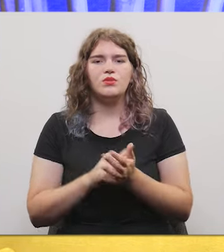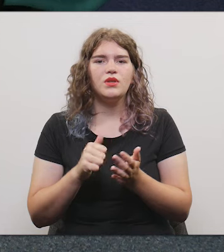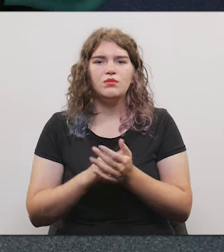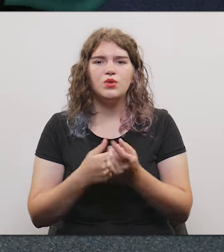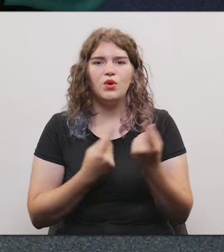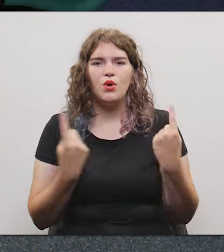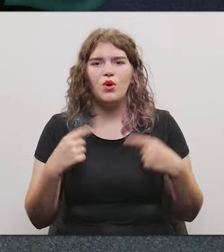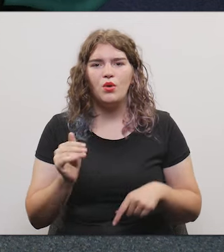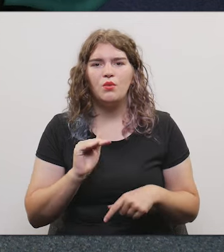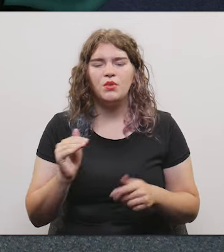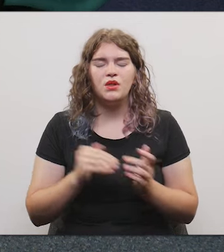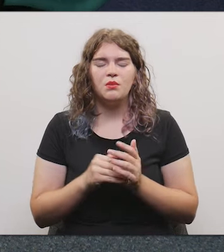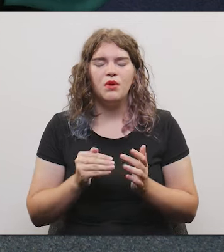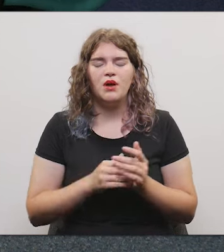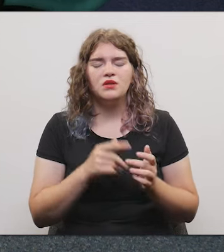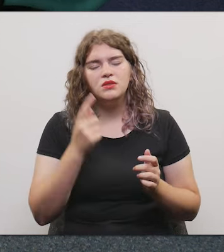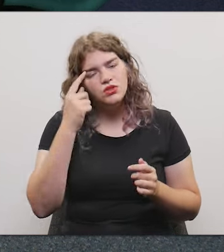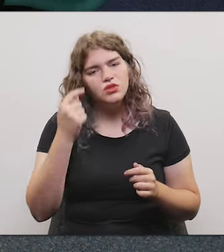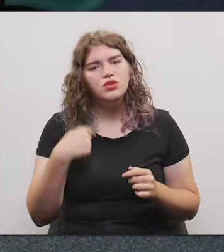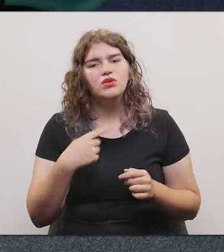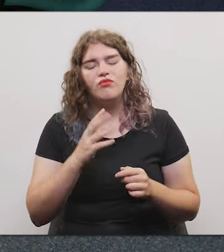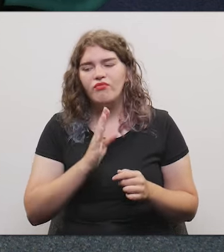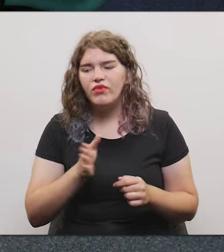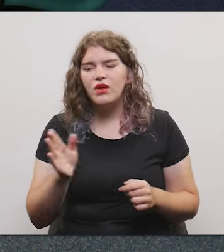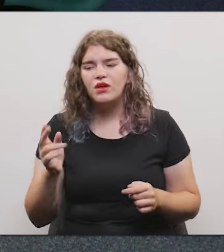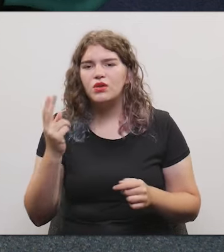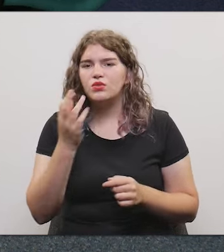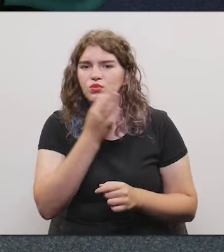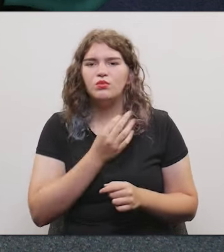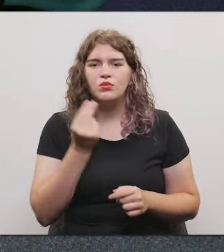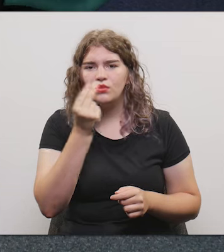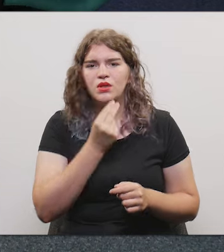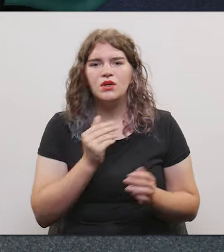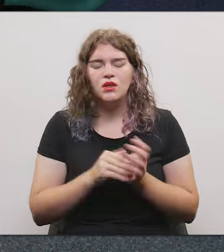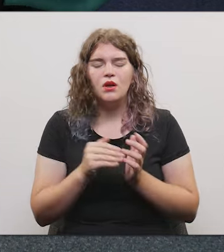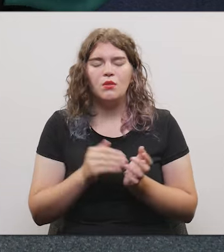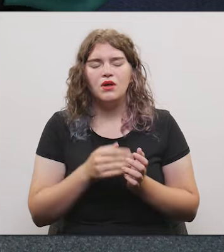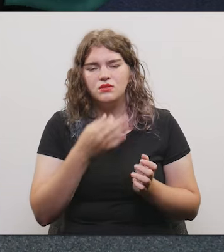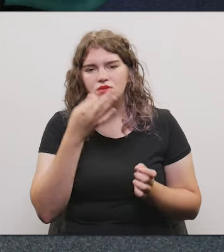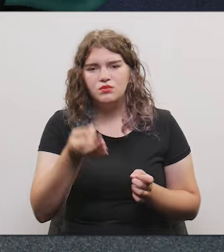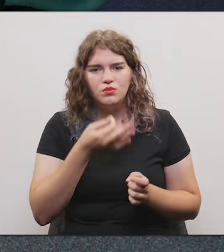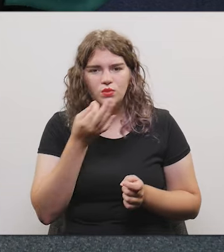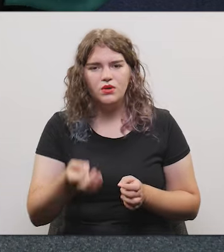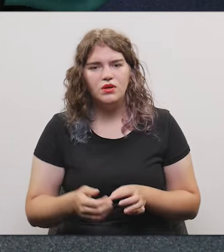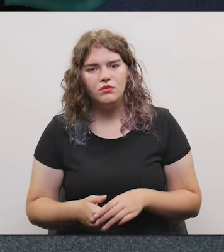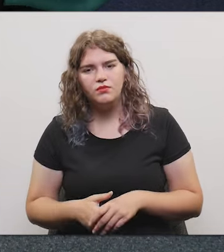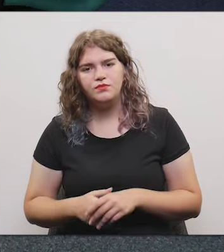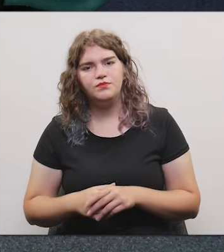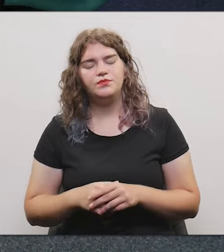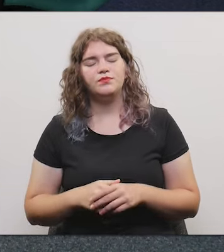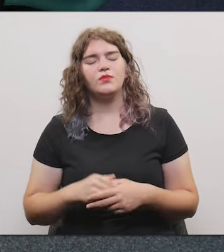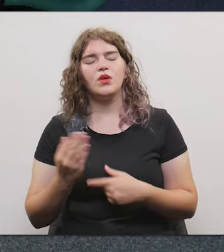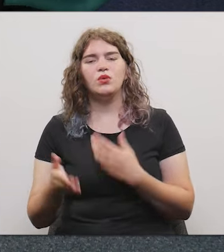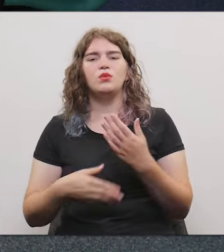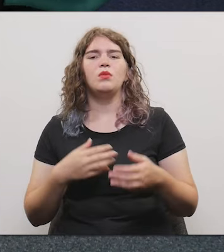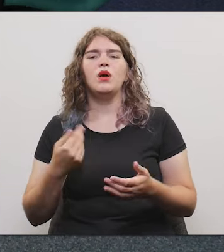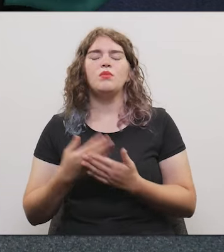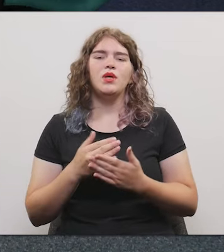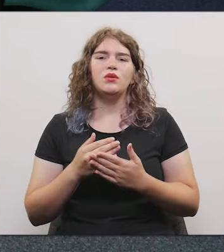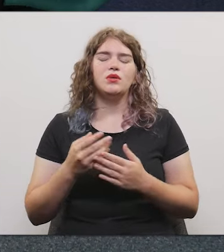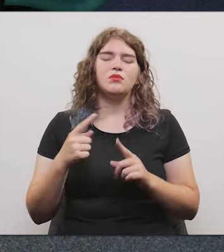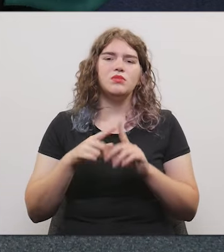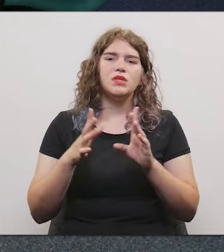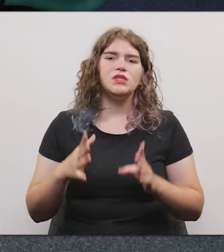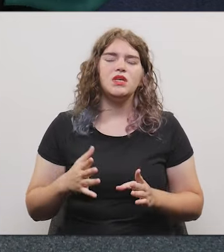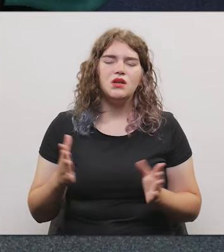trebuia să-l știm și în fiecare duminică ni se cerea să îl spunem. Mai apoi,